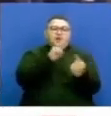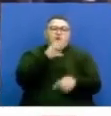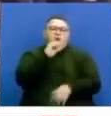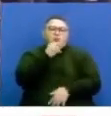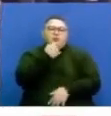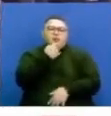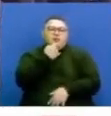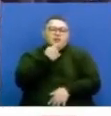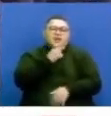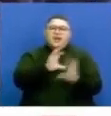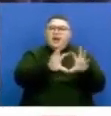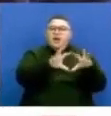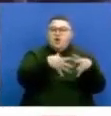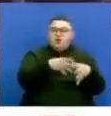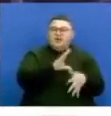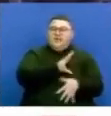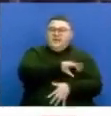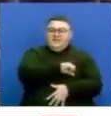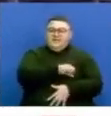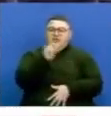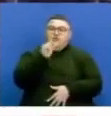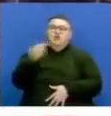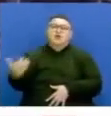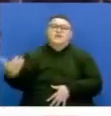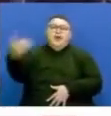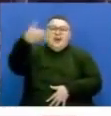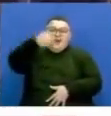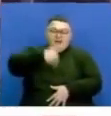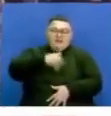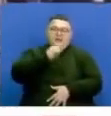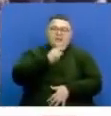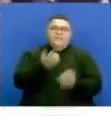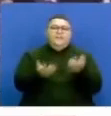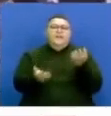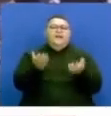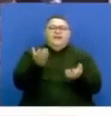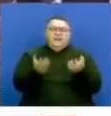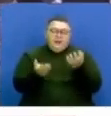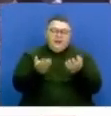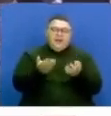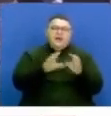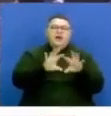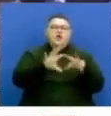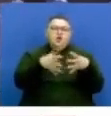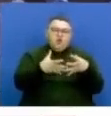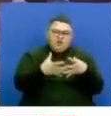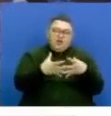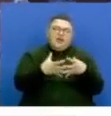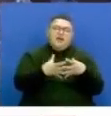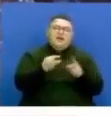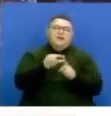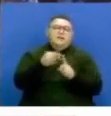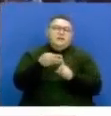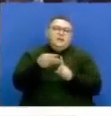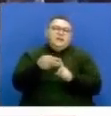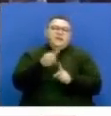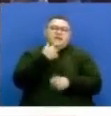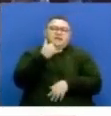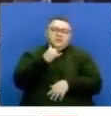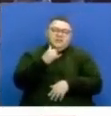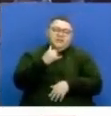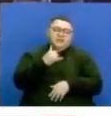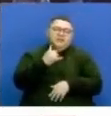masalah keanggotaan Palestina untuk kembali mempertimbangkan Palestina sebagai anggota PBB, karena seperti diketahui bulan